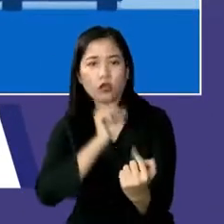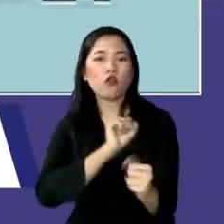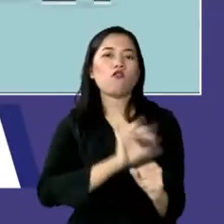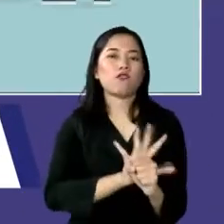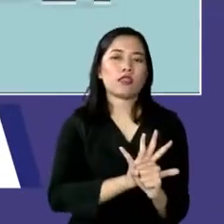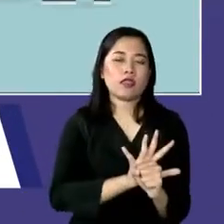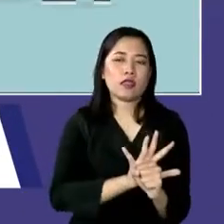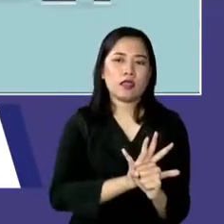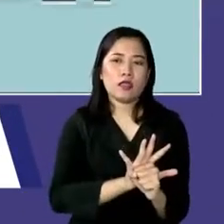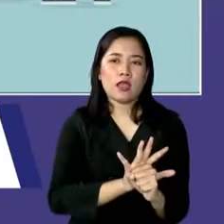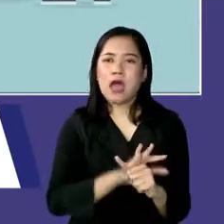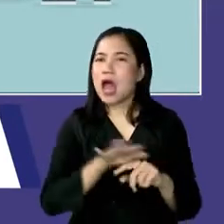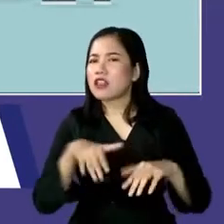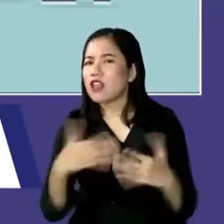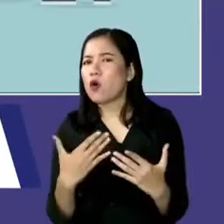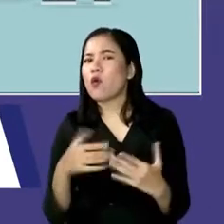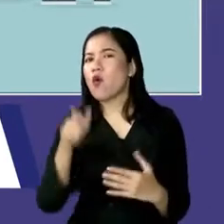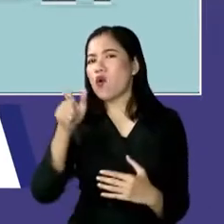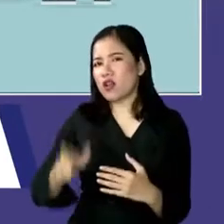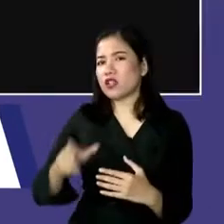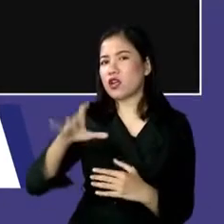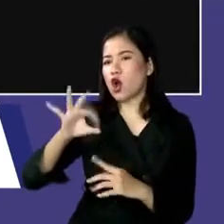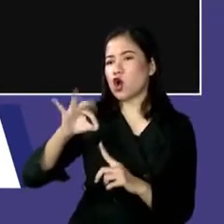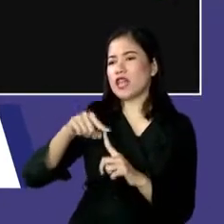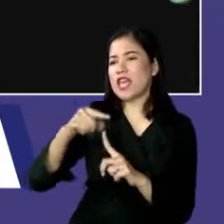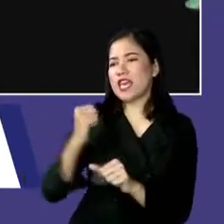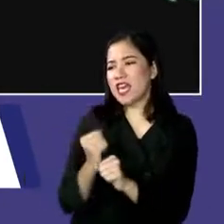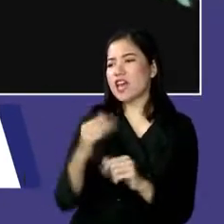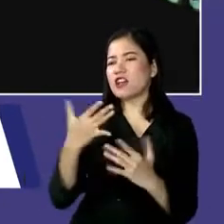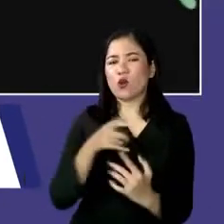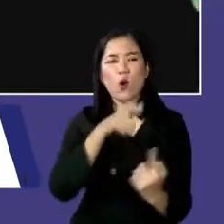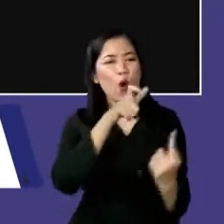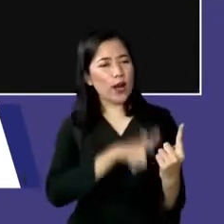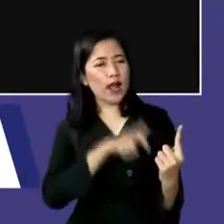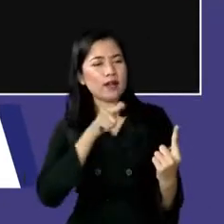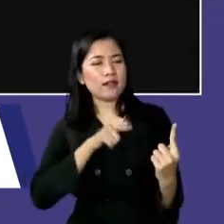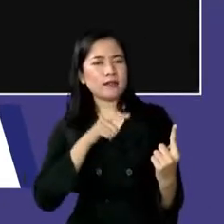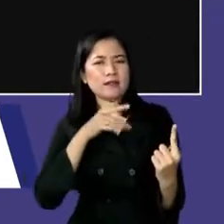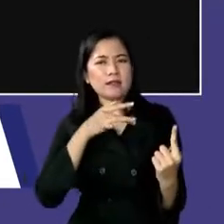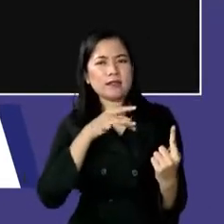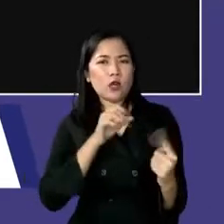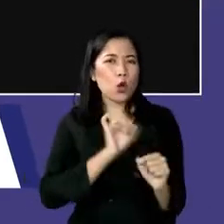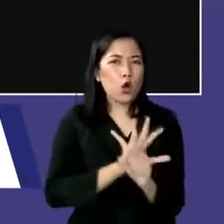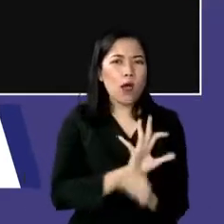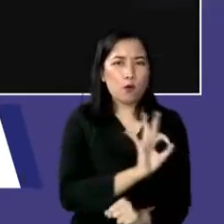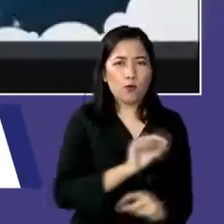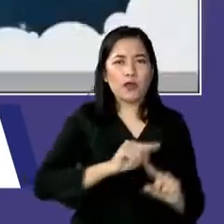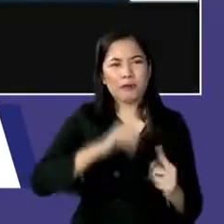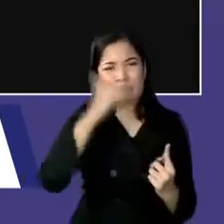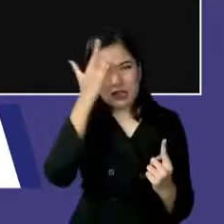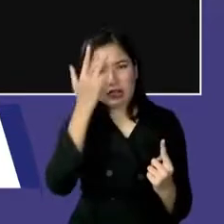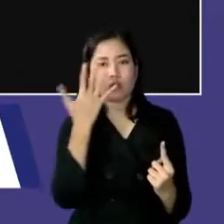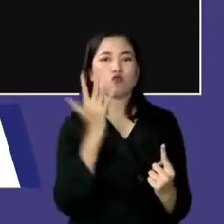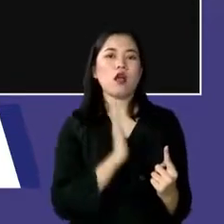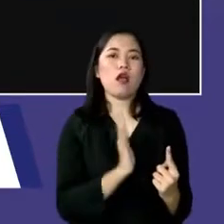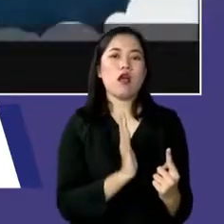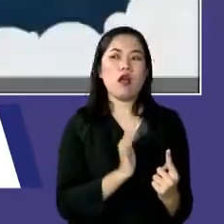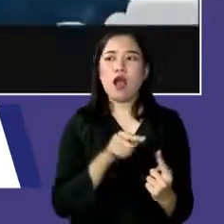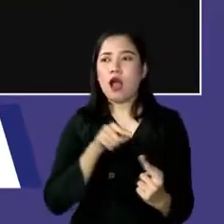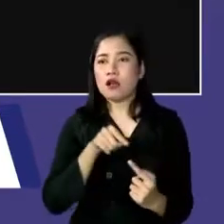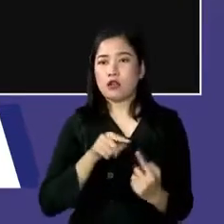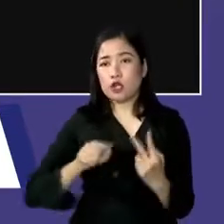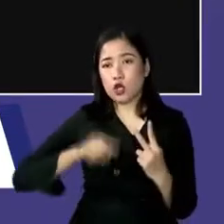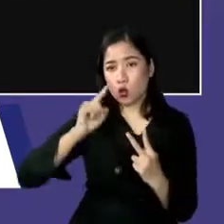diketahui tetapi memiliki gejala Suspect kita menyebutnya Kemudian yang kedua mereka mereka ya melakukan pelayanan